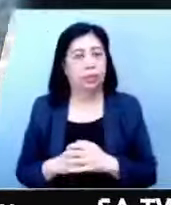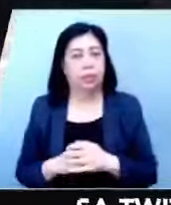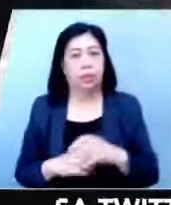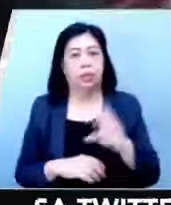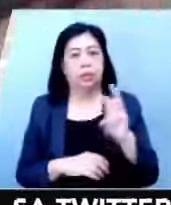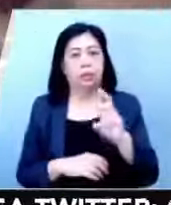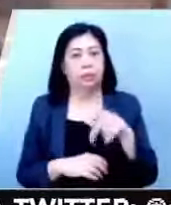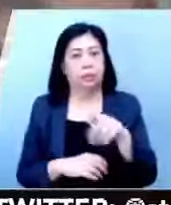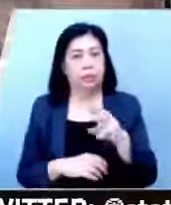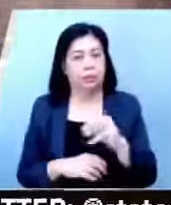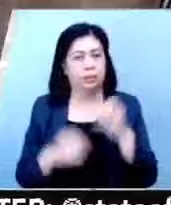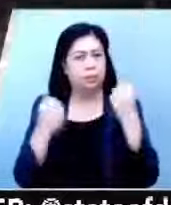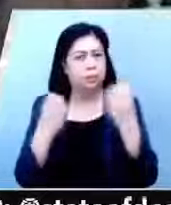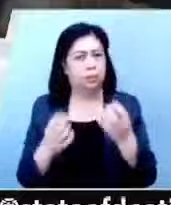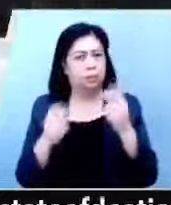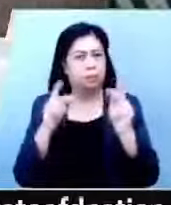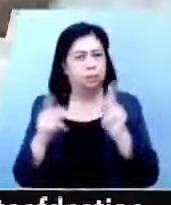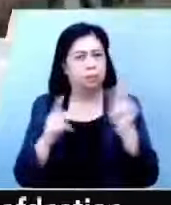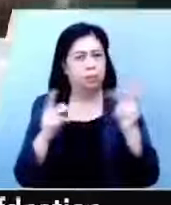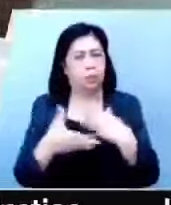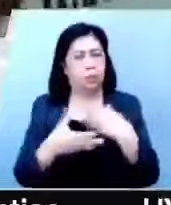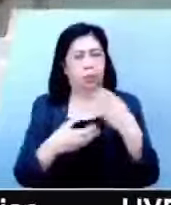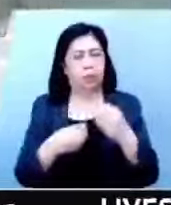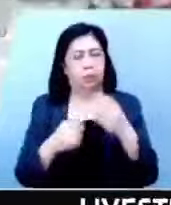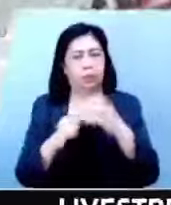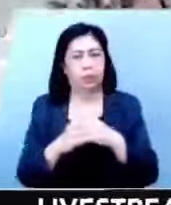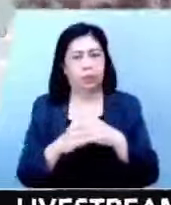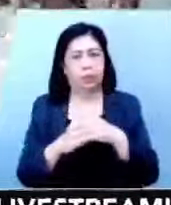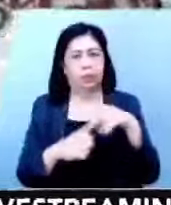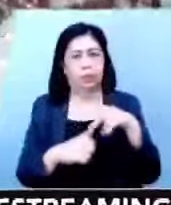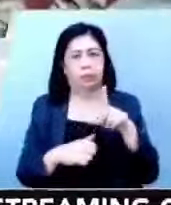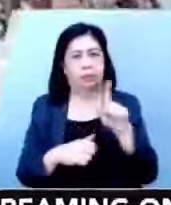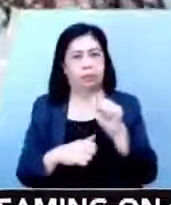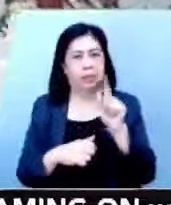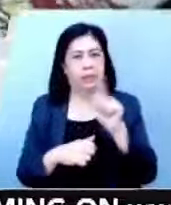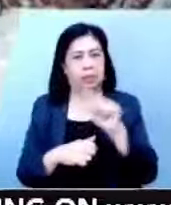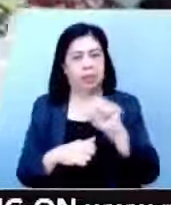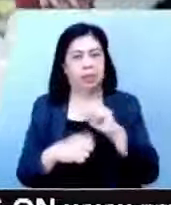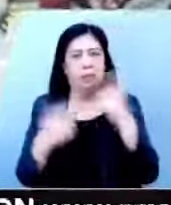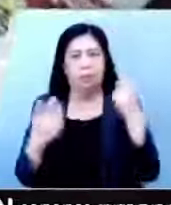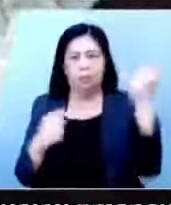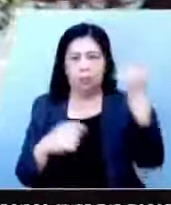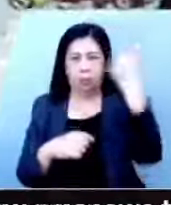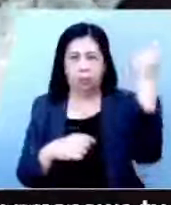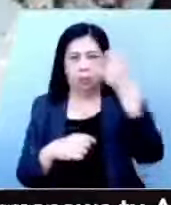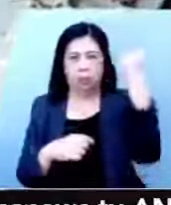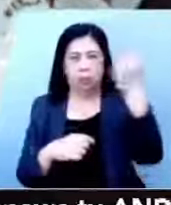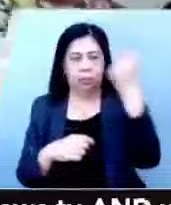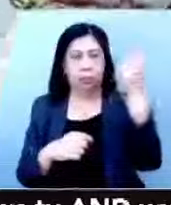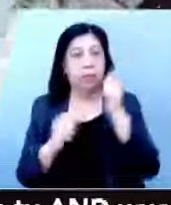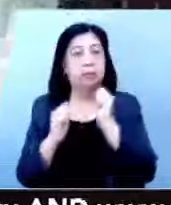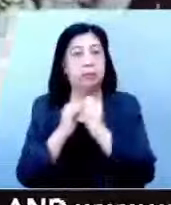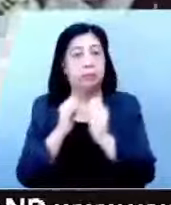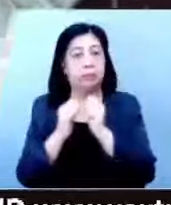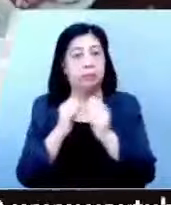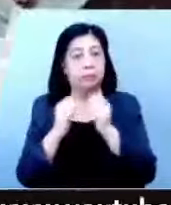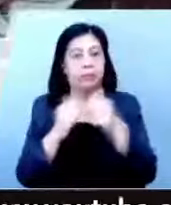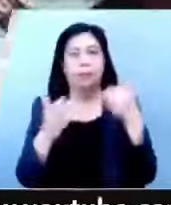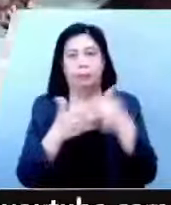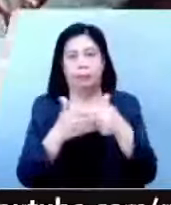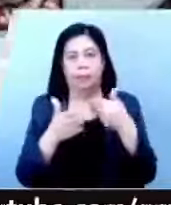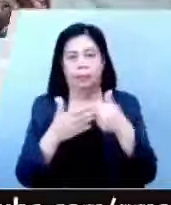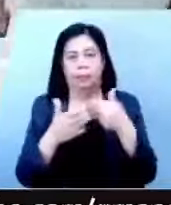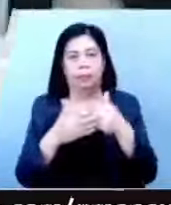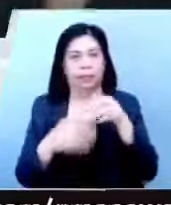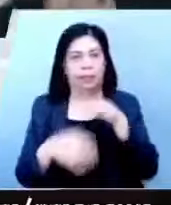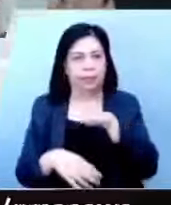na ang mga tao dito sa labas ng Plaza Miranda. Iwinawagayway na rin nila ang kanilang mga panyo. Ibig sabihin daw nito ay malapit na dito ang andas